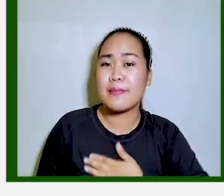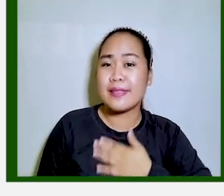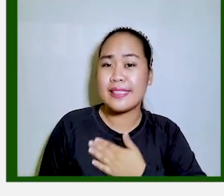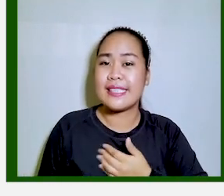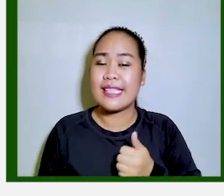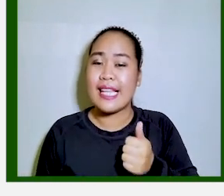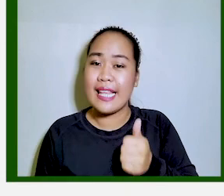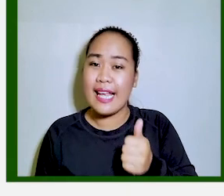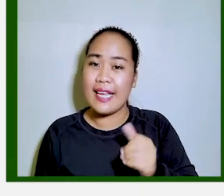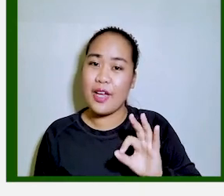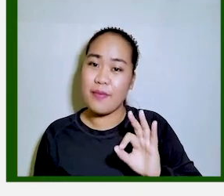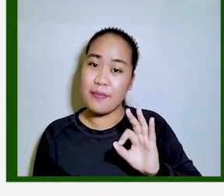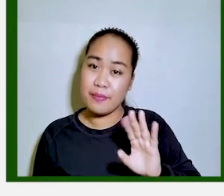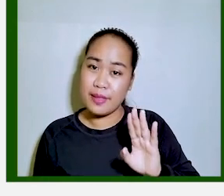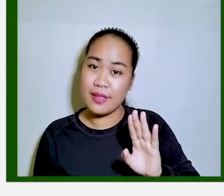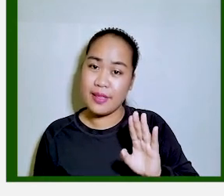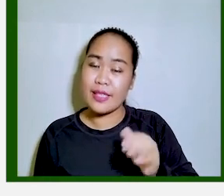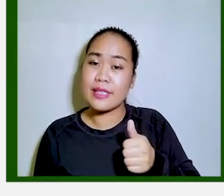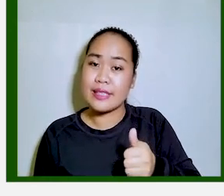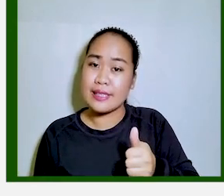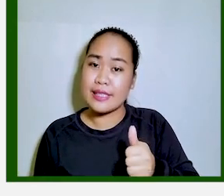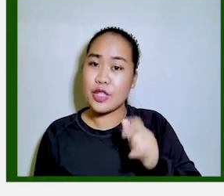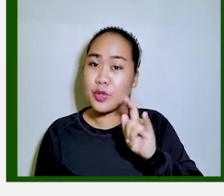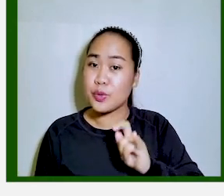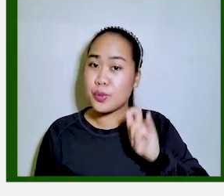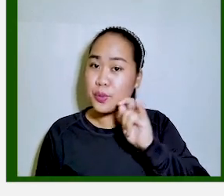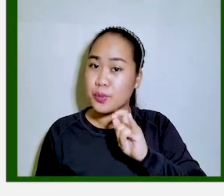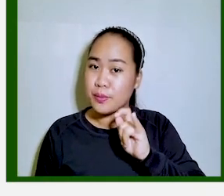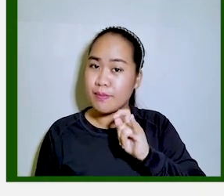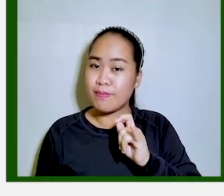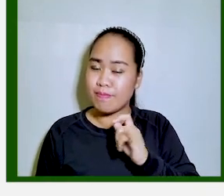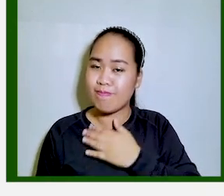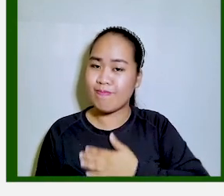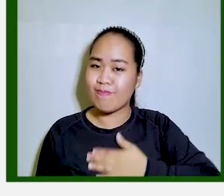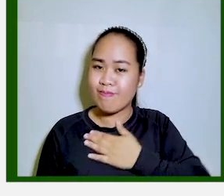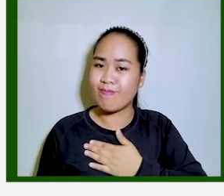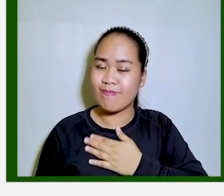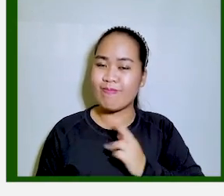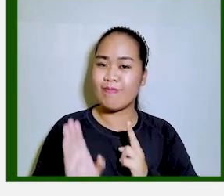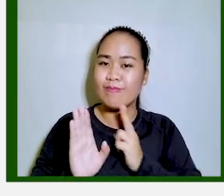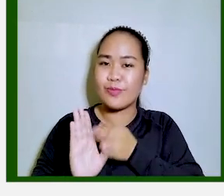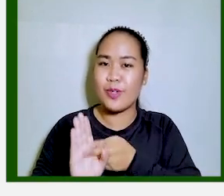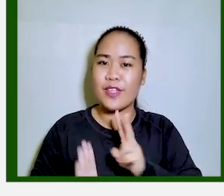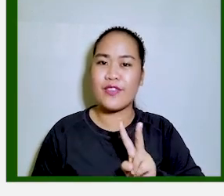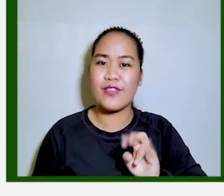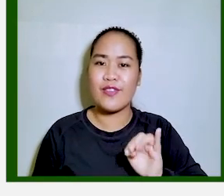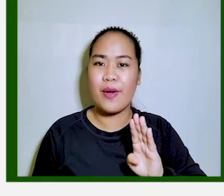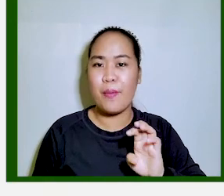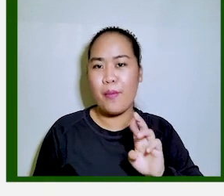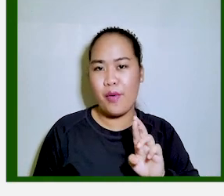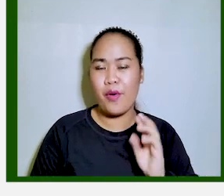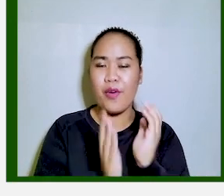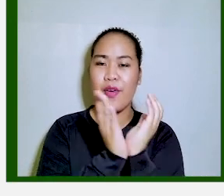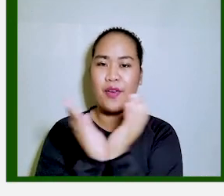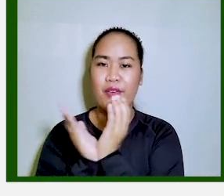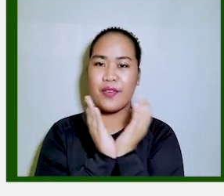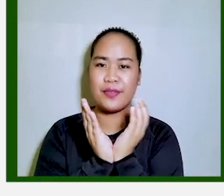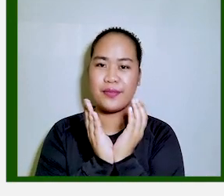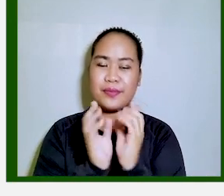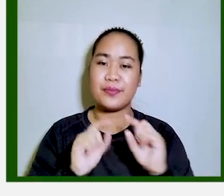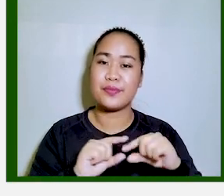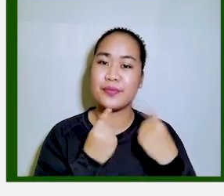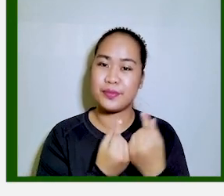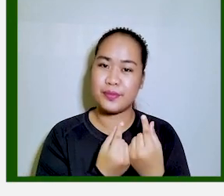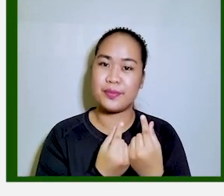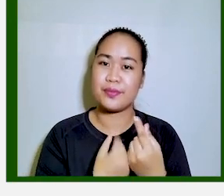pages, please subscribe to our YouTube channel, and please join our Viber community group. So again, no, sa aking mga kabarangay, no, tulad